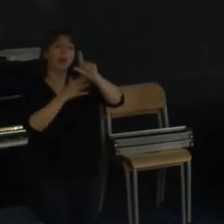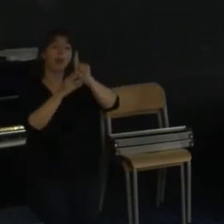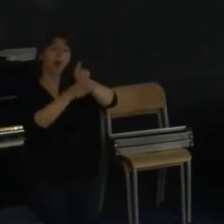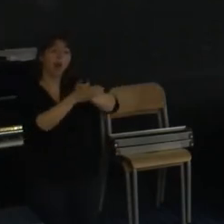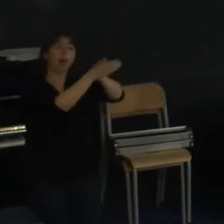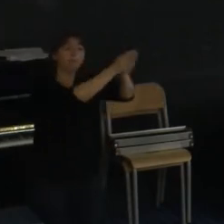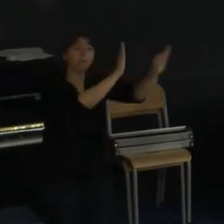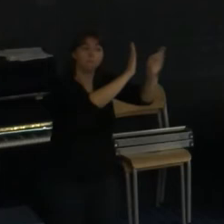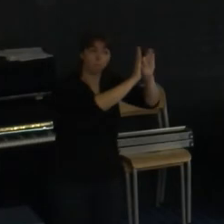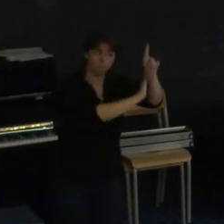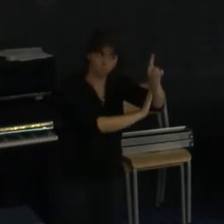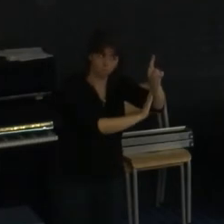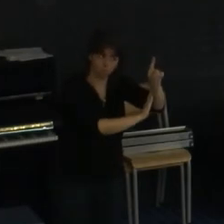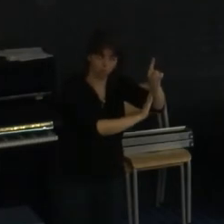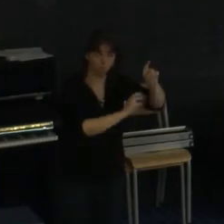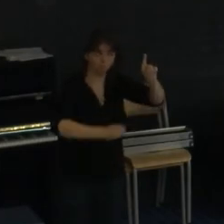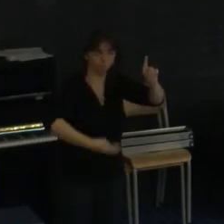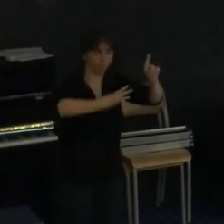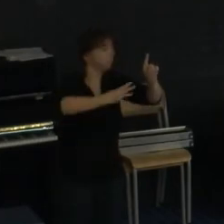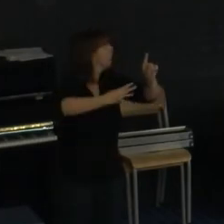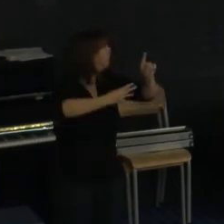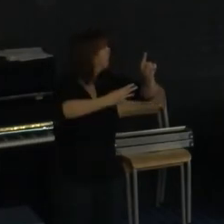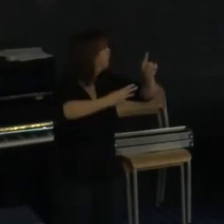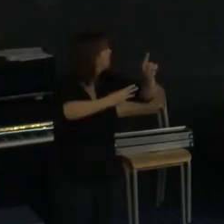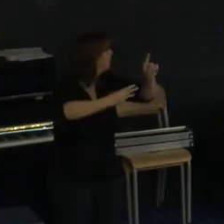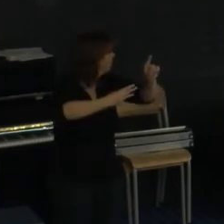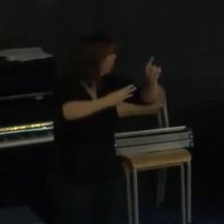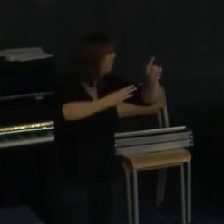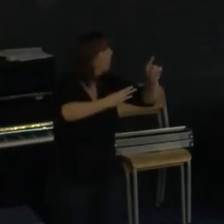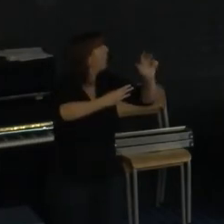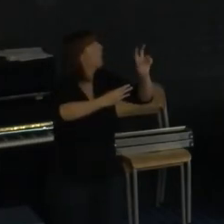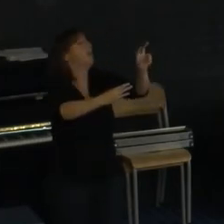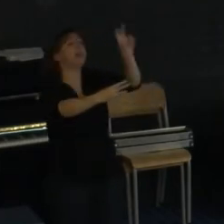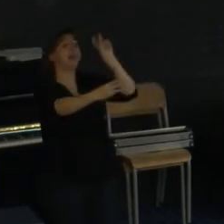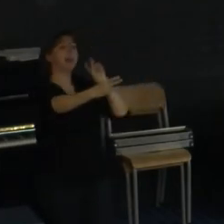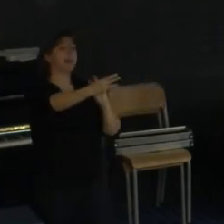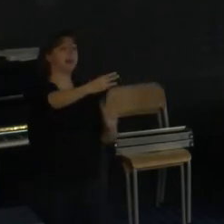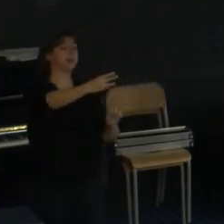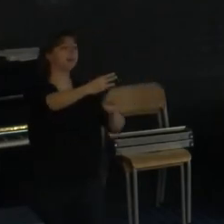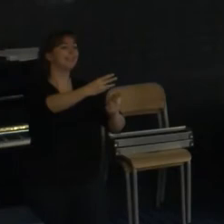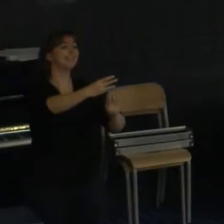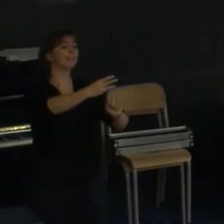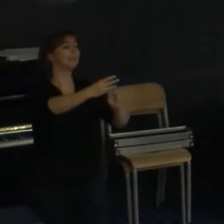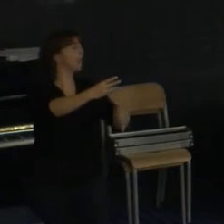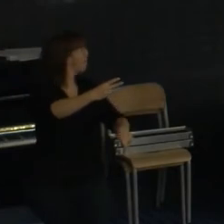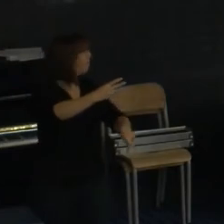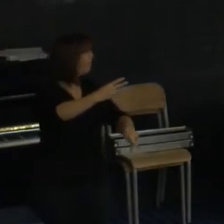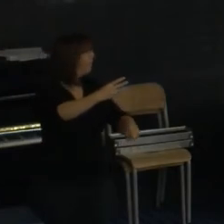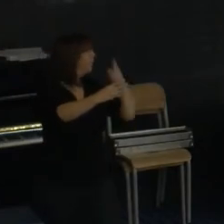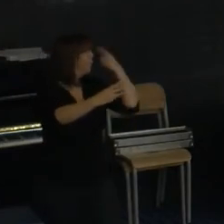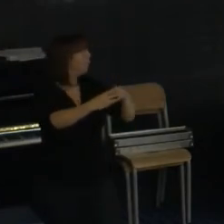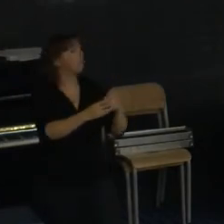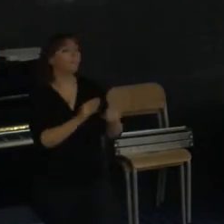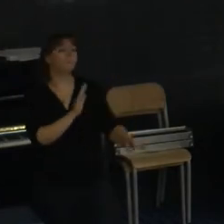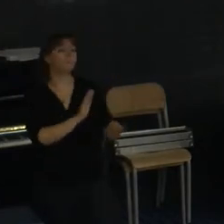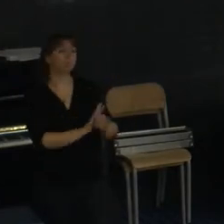suis, rien que le code. Je fais un step, le step va me permettre de rentrer dans la fonction main, voilà, et ainsi de suite. Donc, on a vu